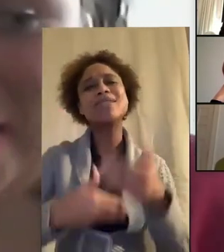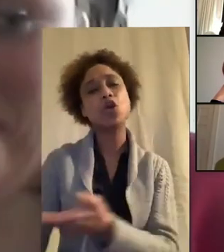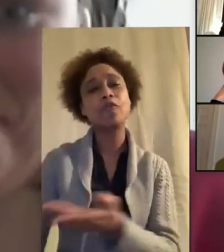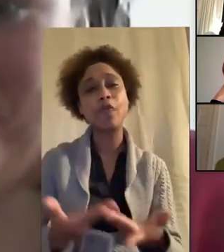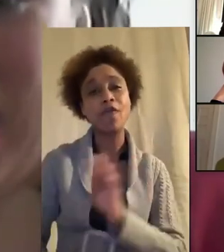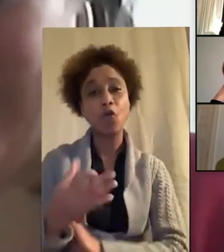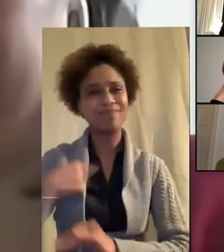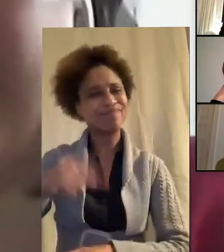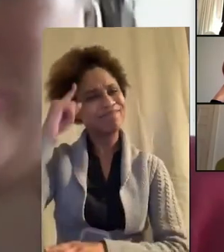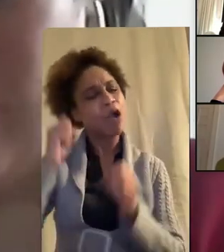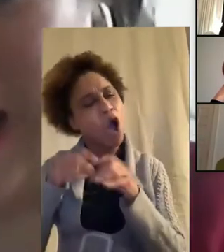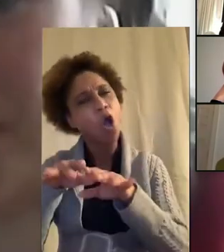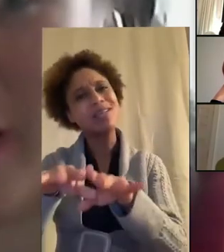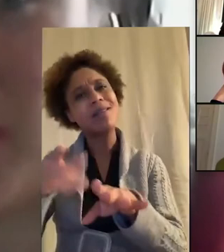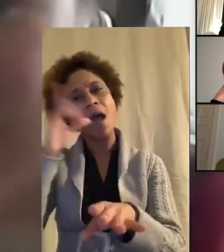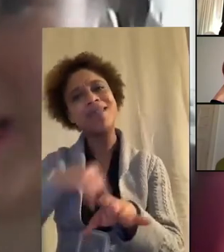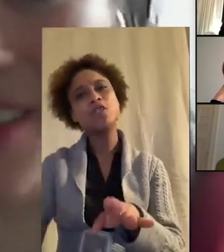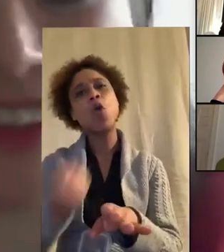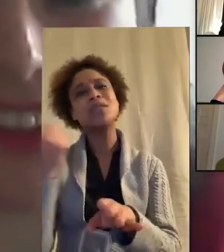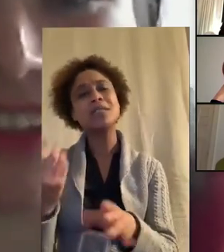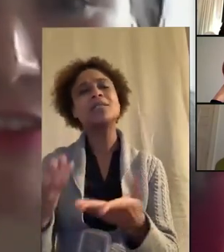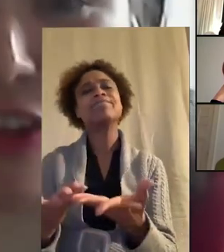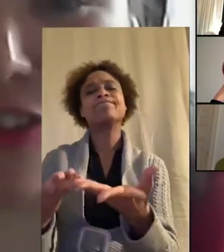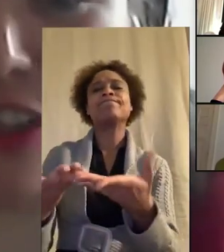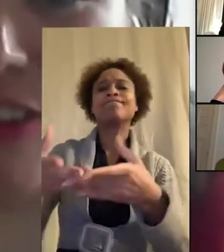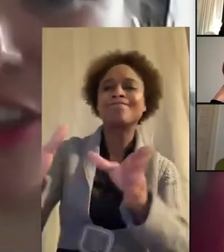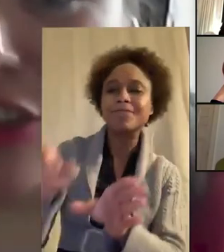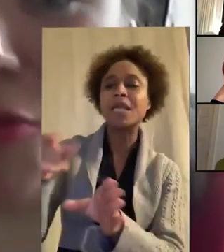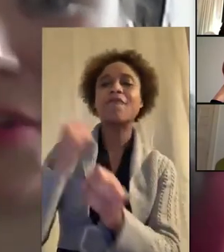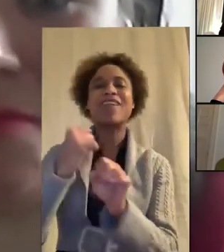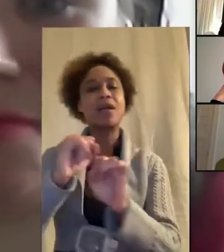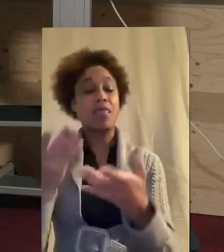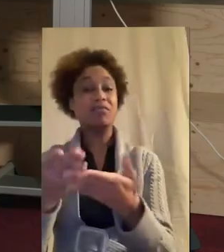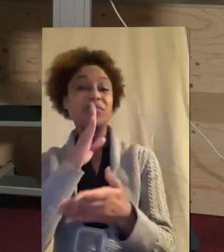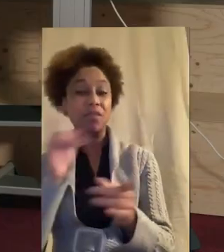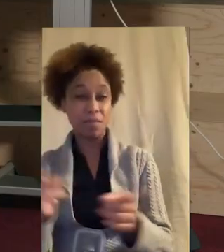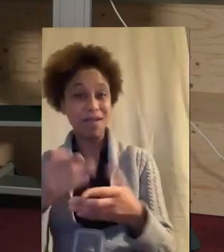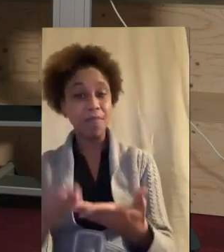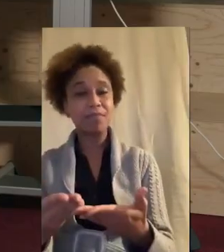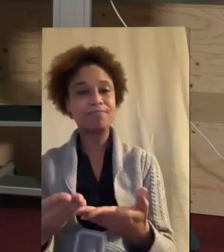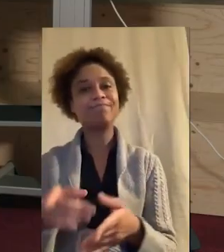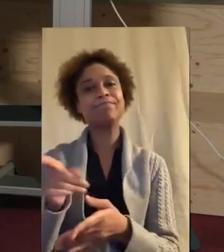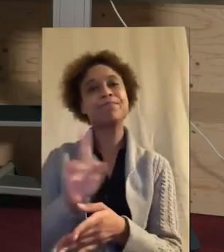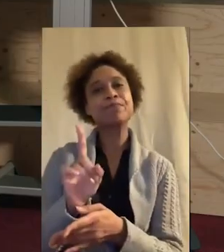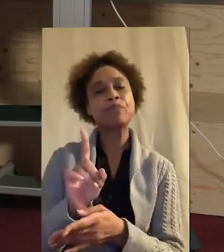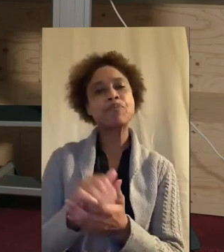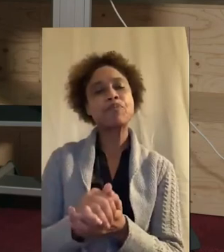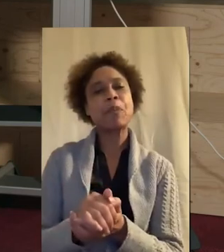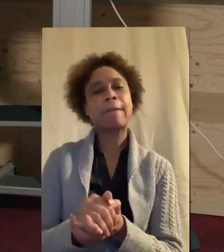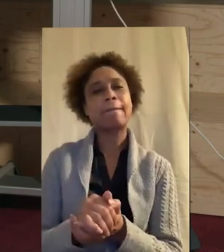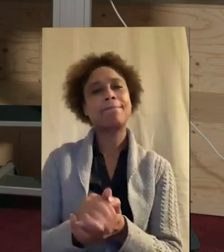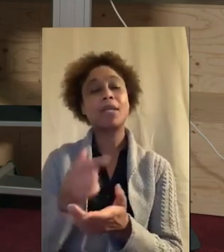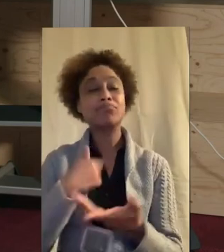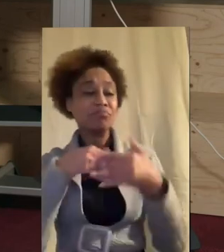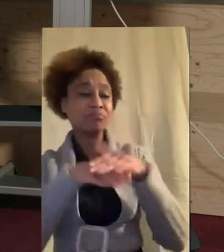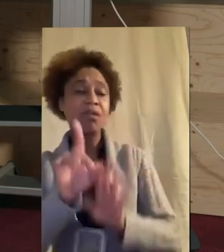ja, maar ik kan hier alsnog geen gebruik van maken, want dat schiet gewoon niet op. Nee, dat is ook demotiverend. Ik zat ook te